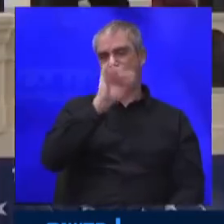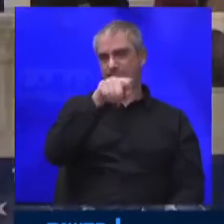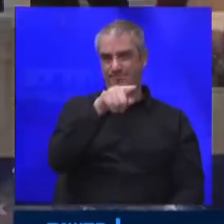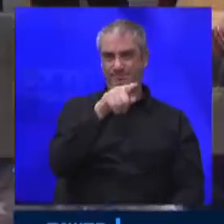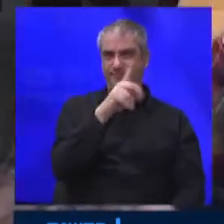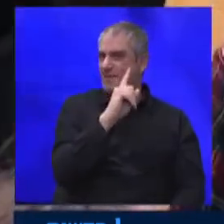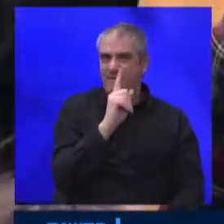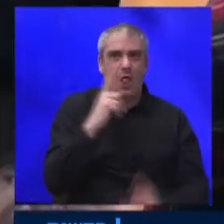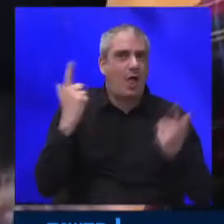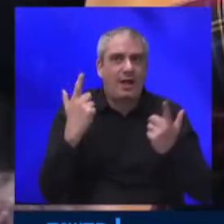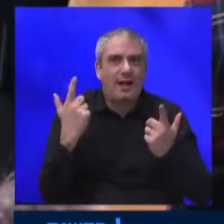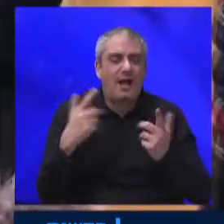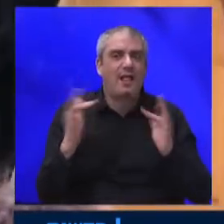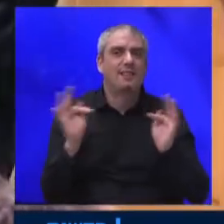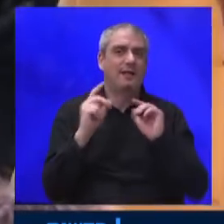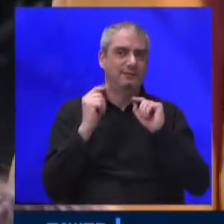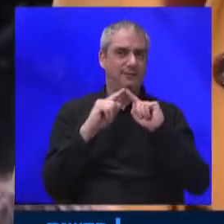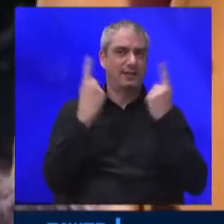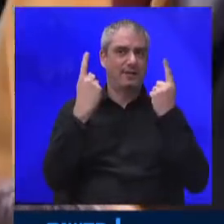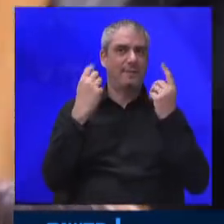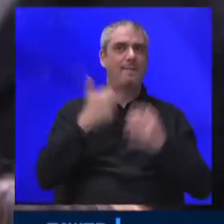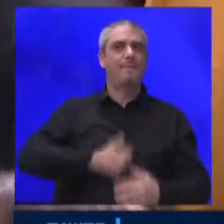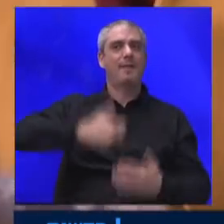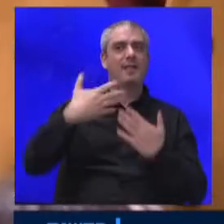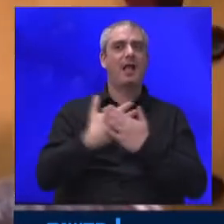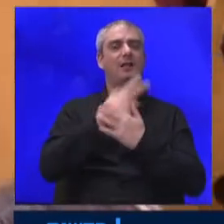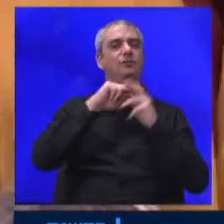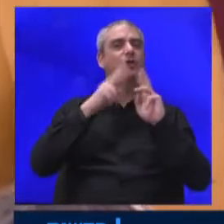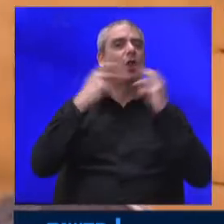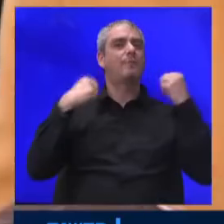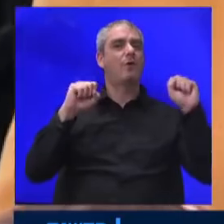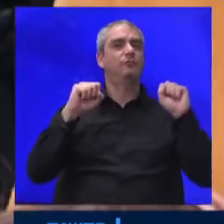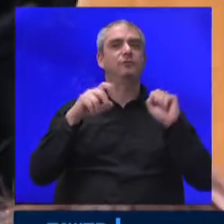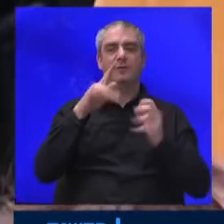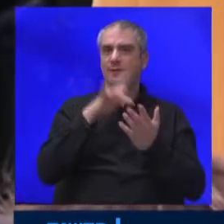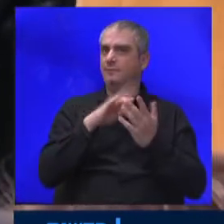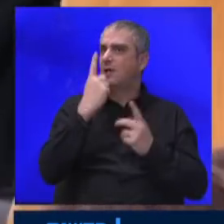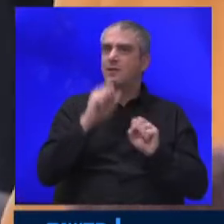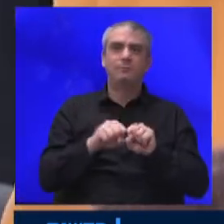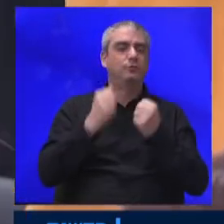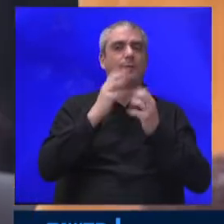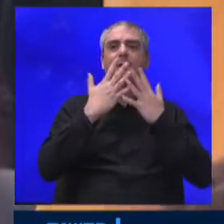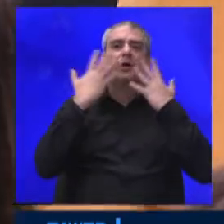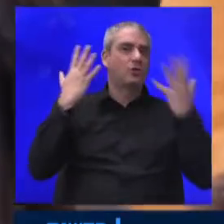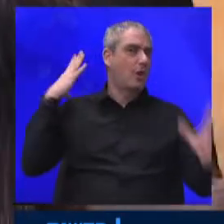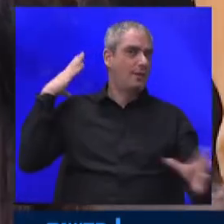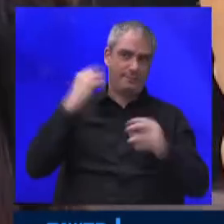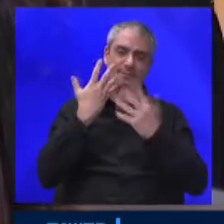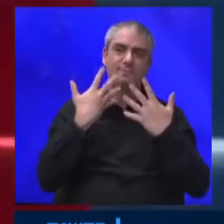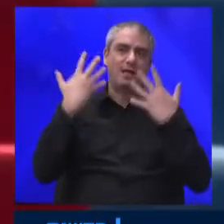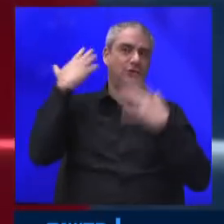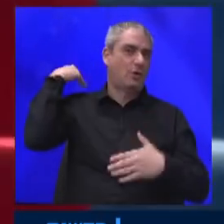גדולה, אלא טקס יוצא דופן למנהיג החדש של העולם החופשי, עולם שמצוי באחד המשברים הגדולים שחווה בעשורים